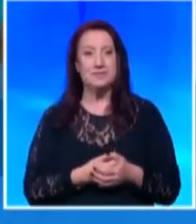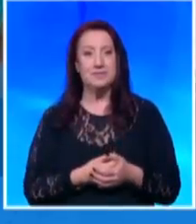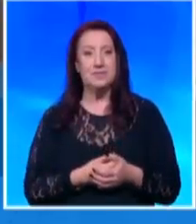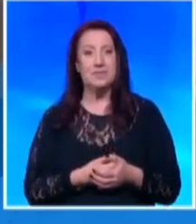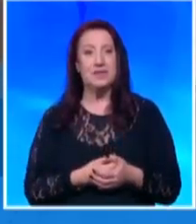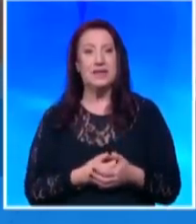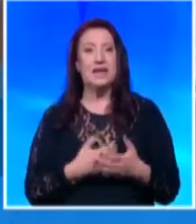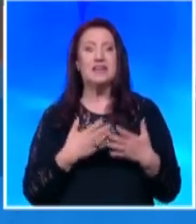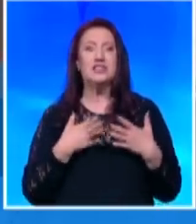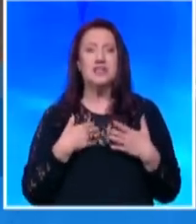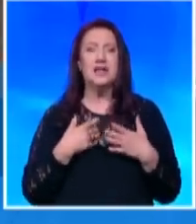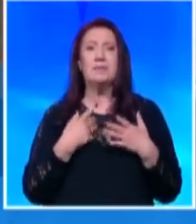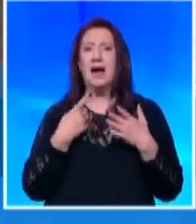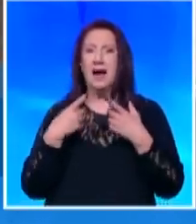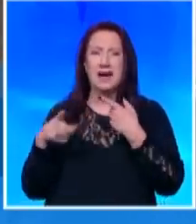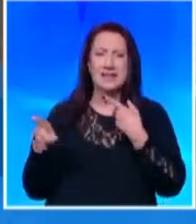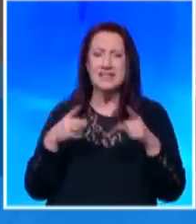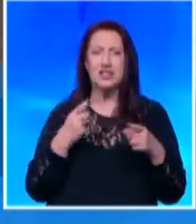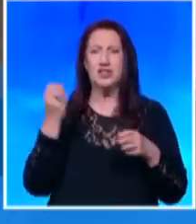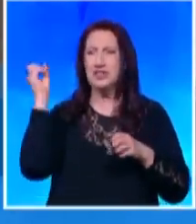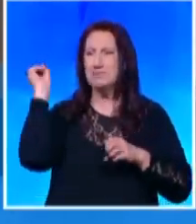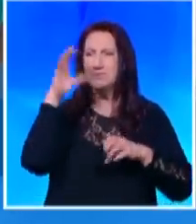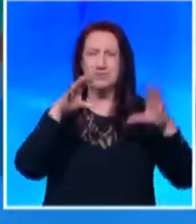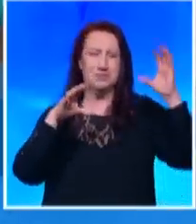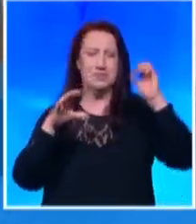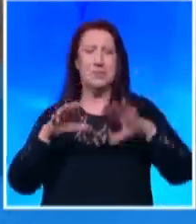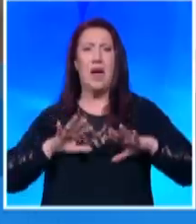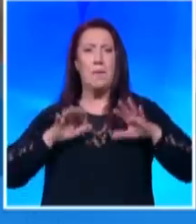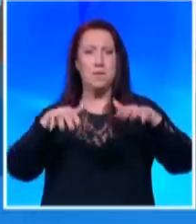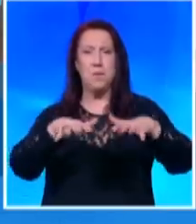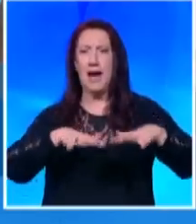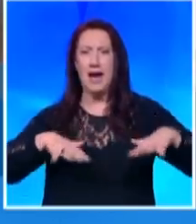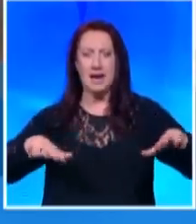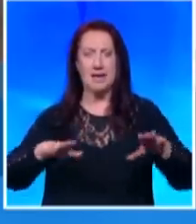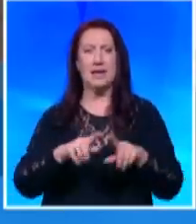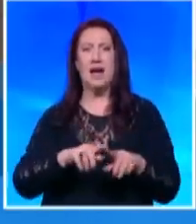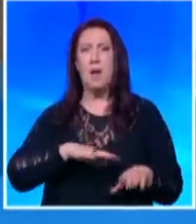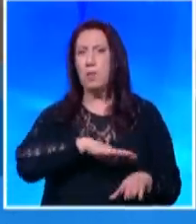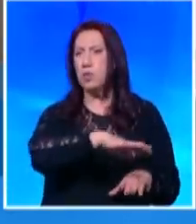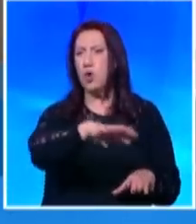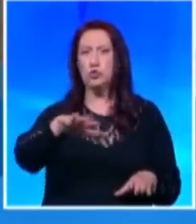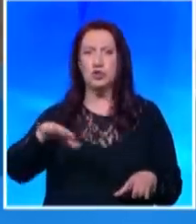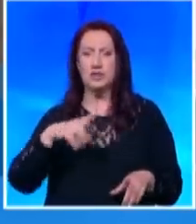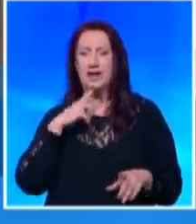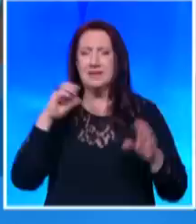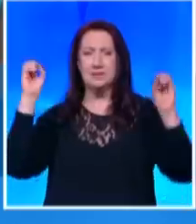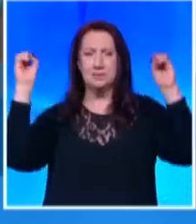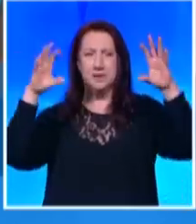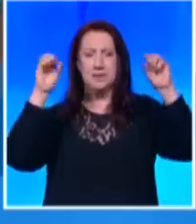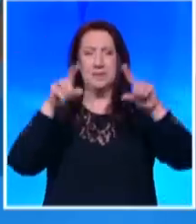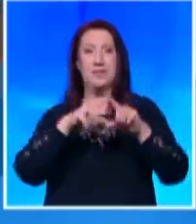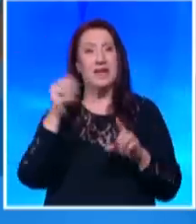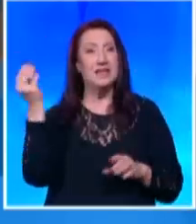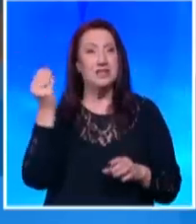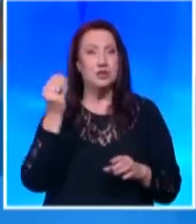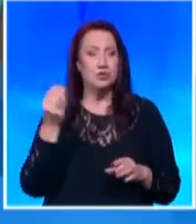и паркове и площади ще бъдат осветени и отсветени с изкуство. Това, което е най-важно, е, че